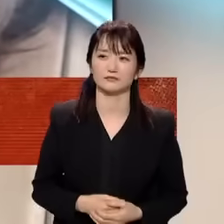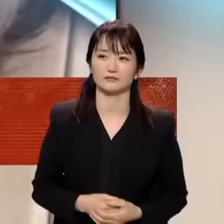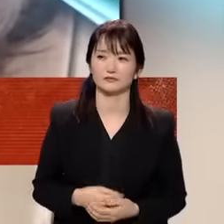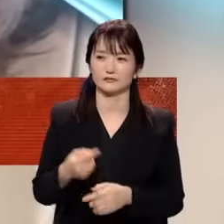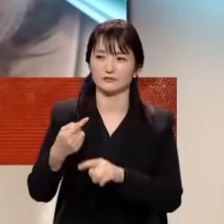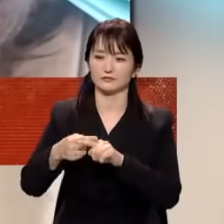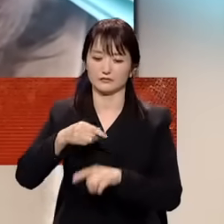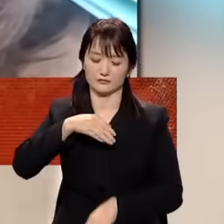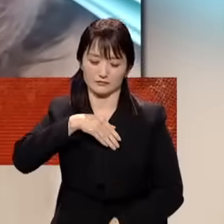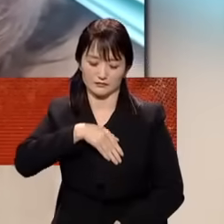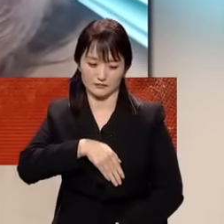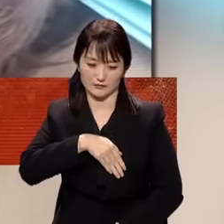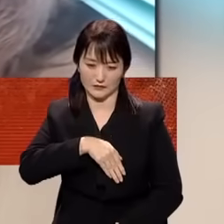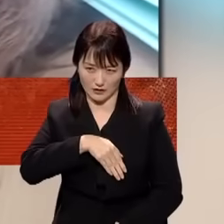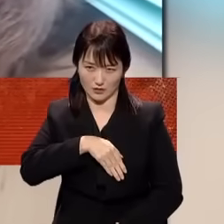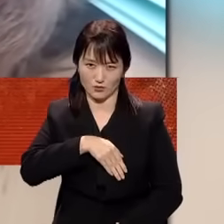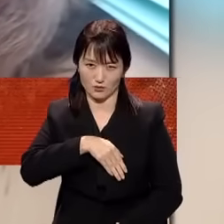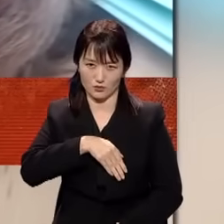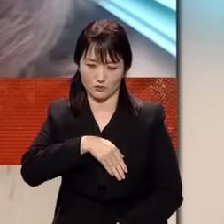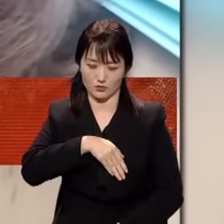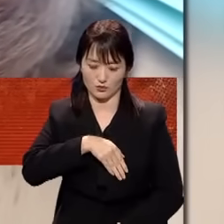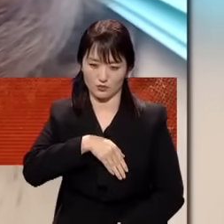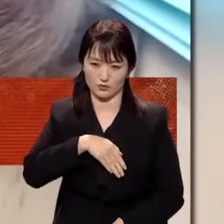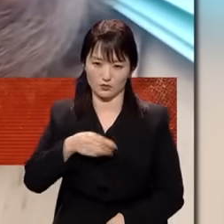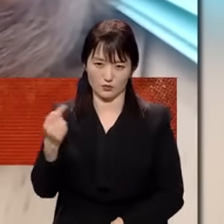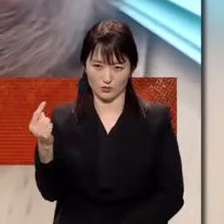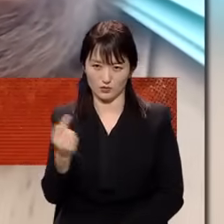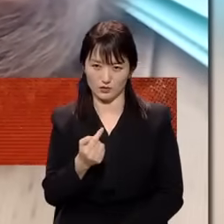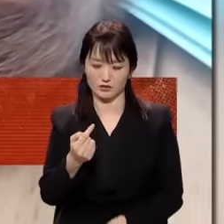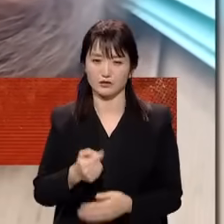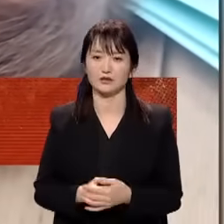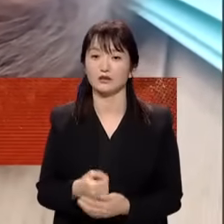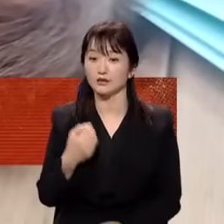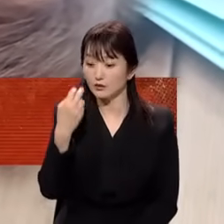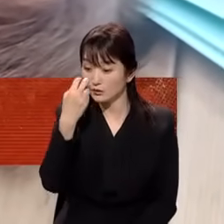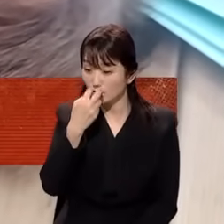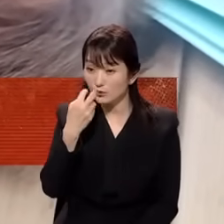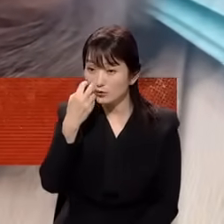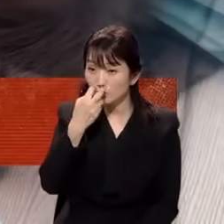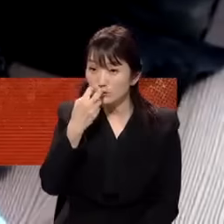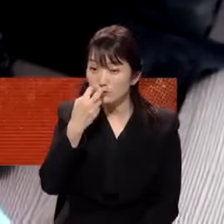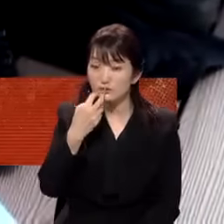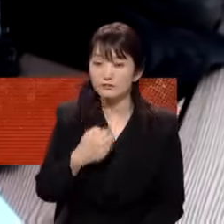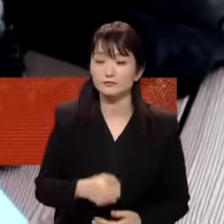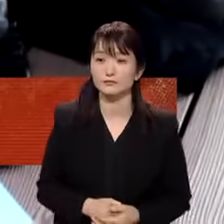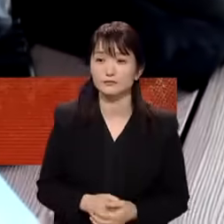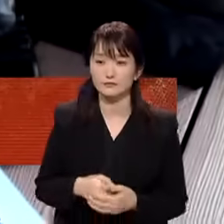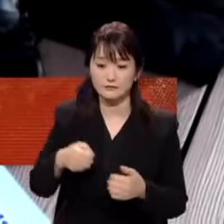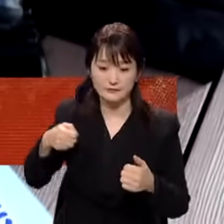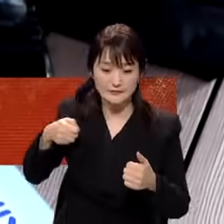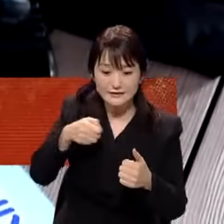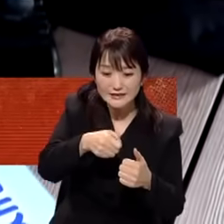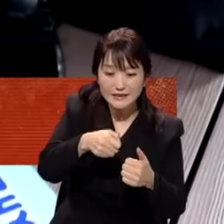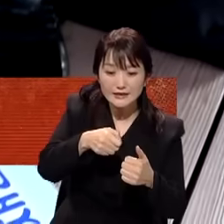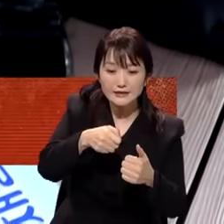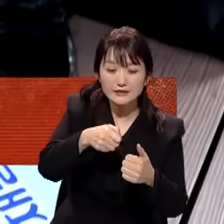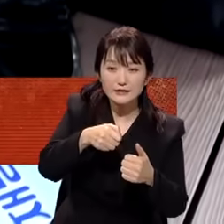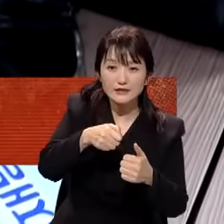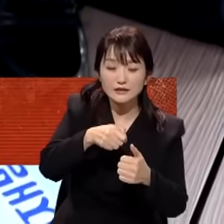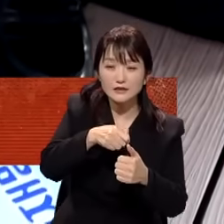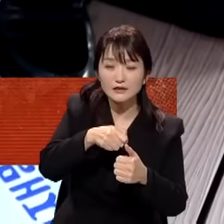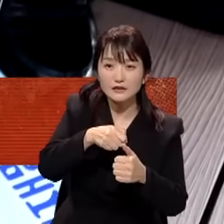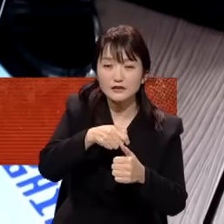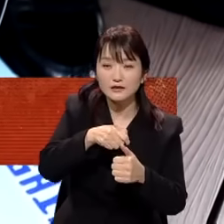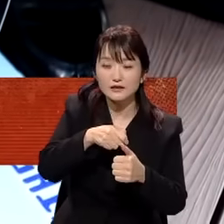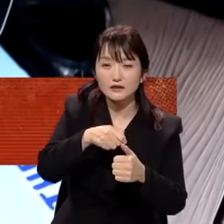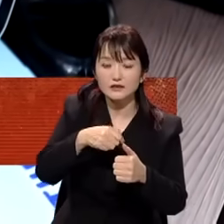채 가덕도 현장을 갔다 온 것으로 확인이 됐는데 조사 과정에서 살해를 할 고의가 있었다라고